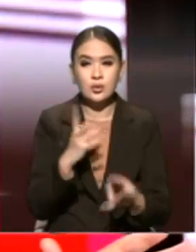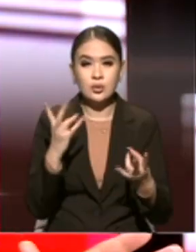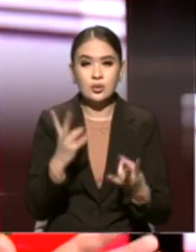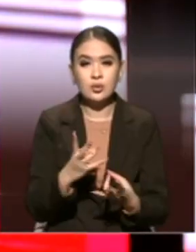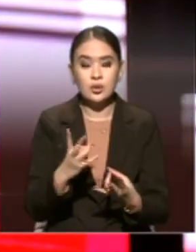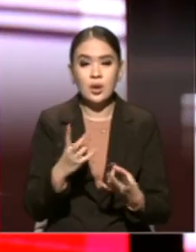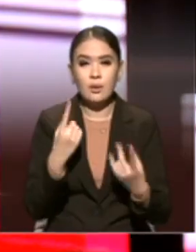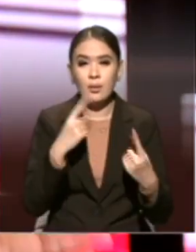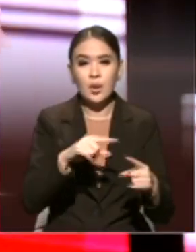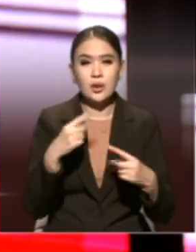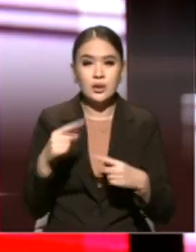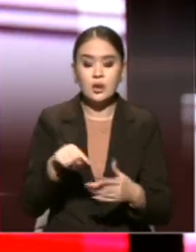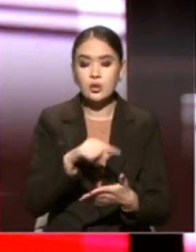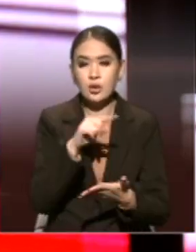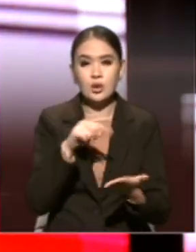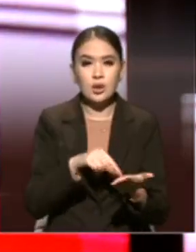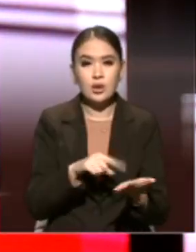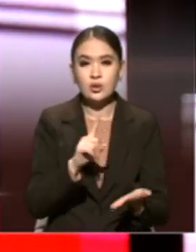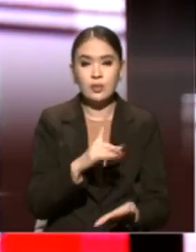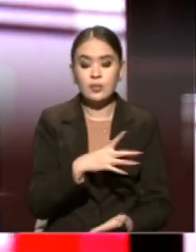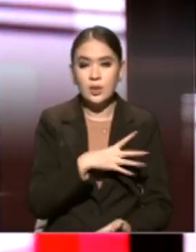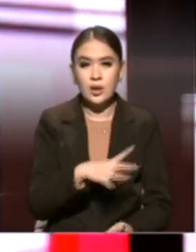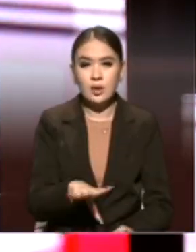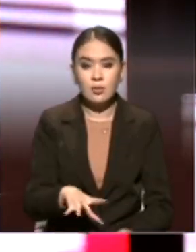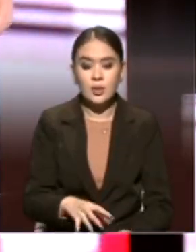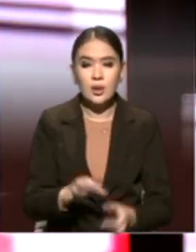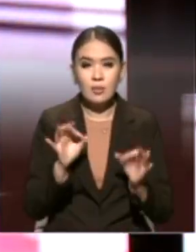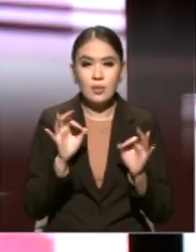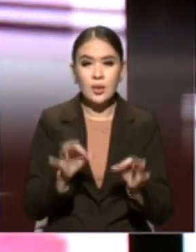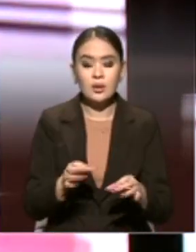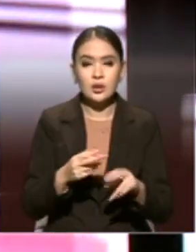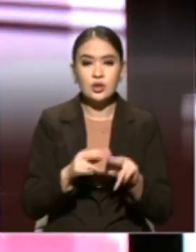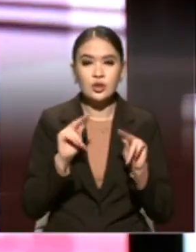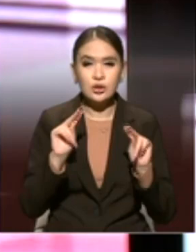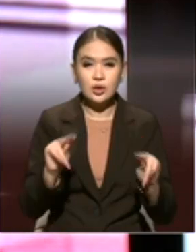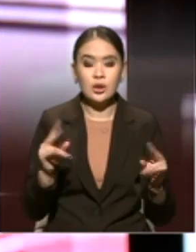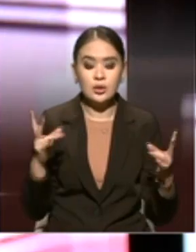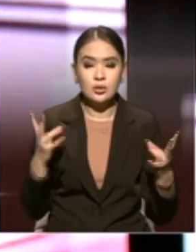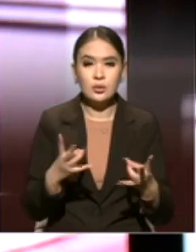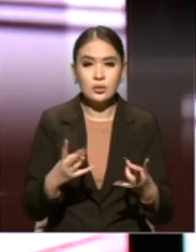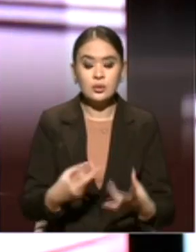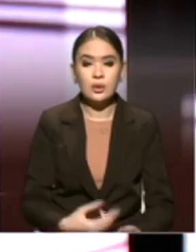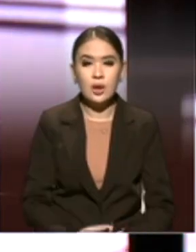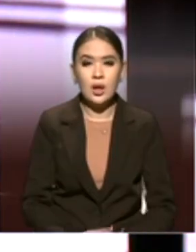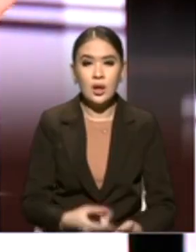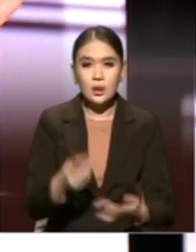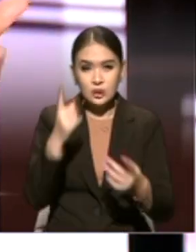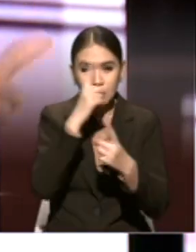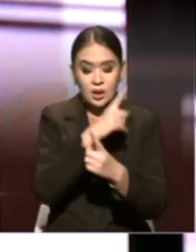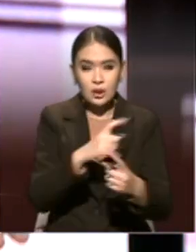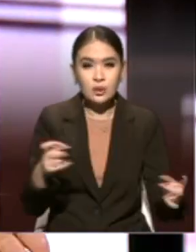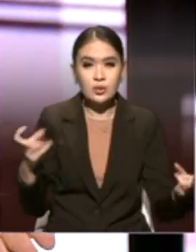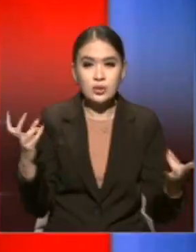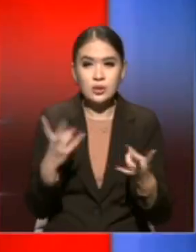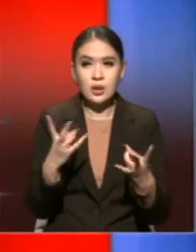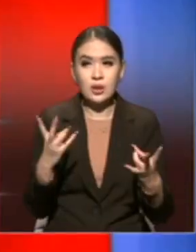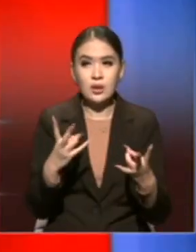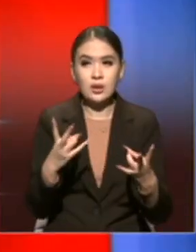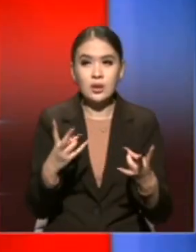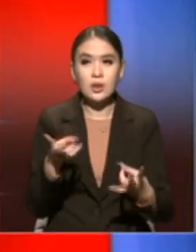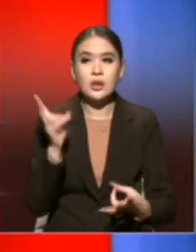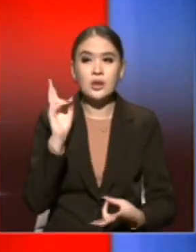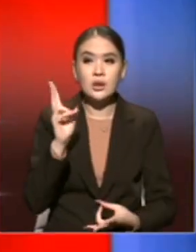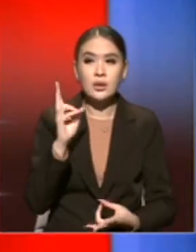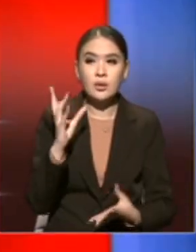басқа сұрақтар туғызбайтын әділетті болу. Сосын мен ойлаймын, барма жоқ па білмедім, оны жариялсақ екен. Кім өтпеді? Кім